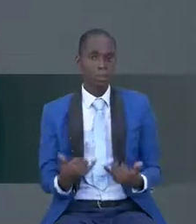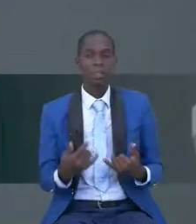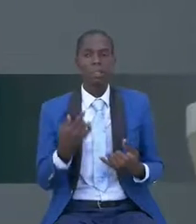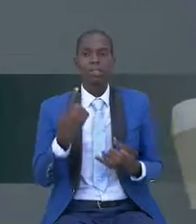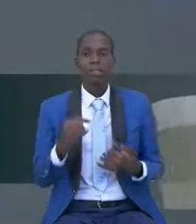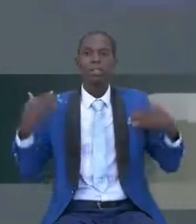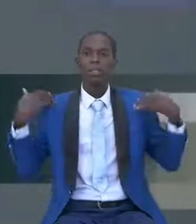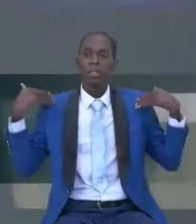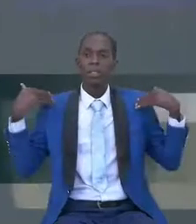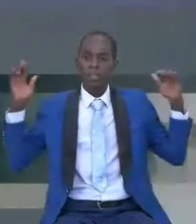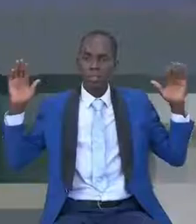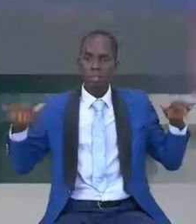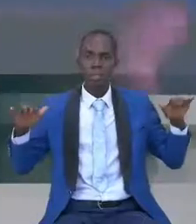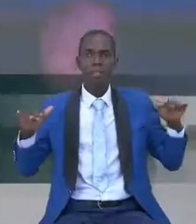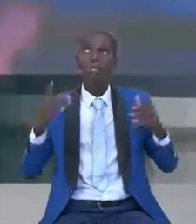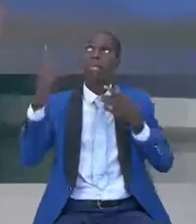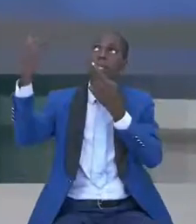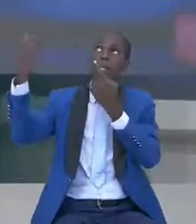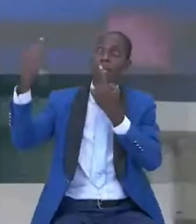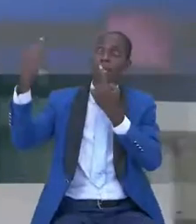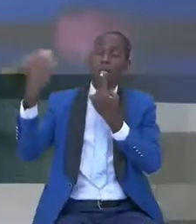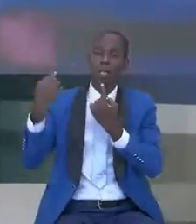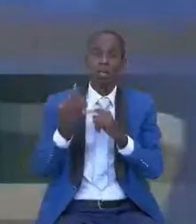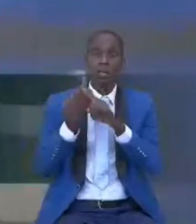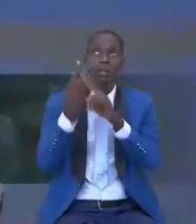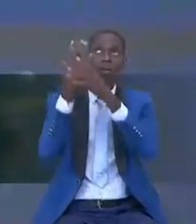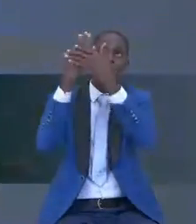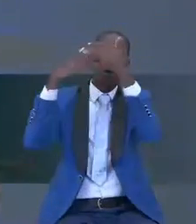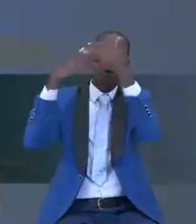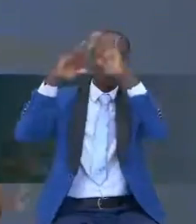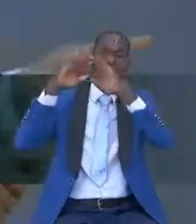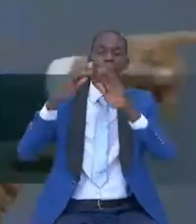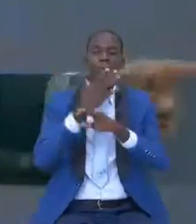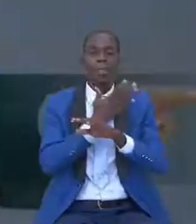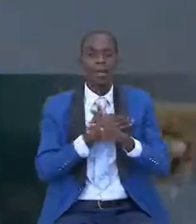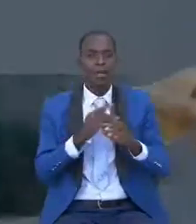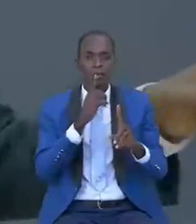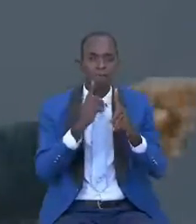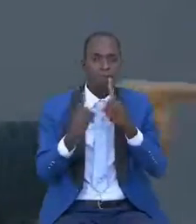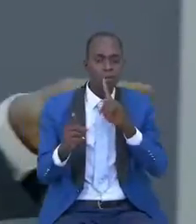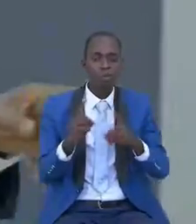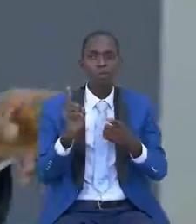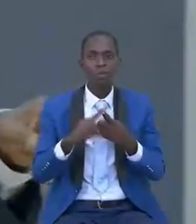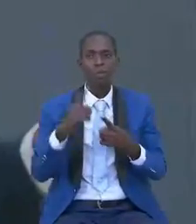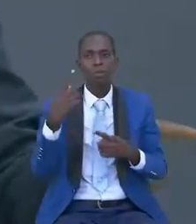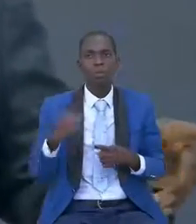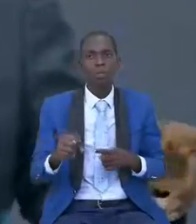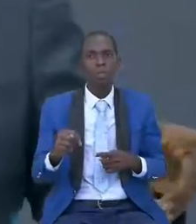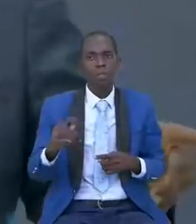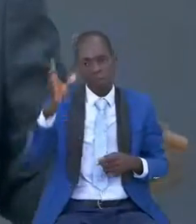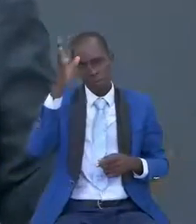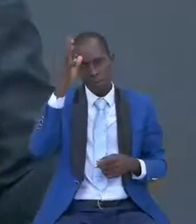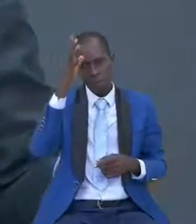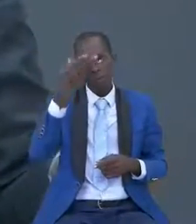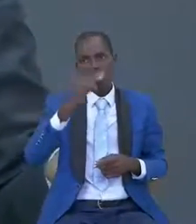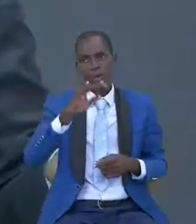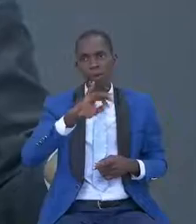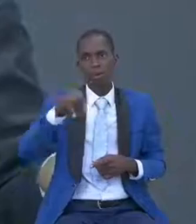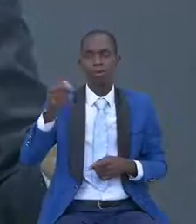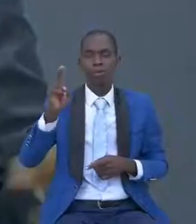l'ange est venu du ciel et a parlé au père de